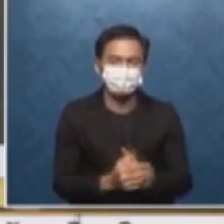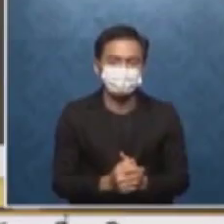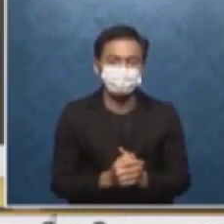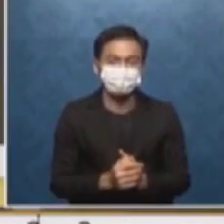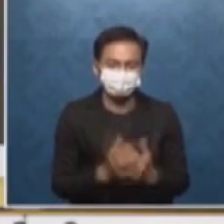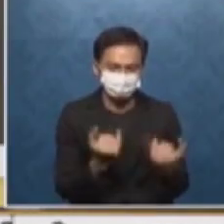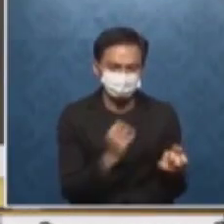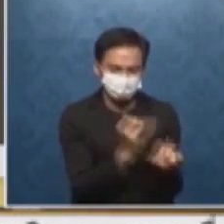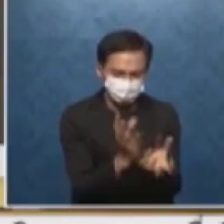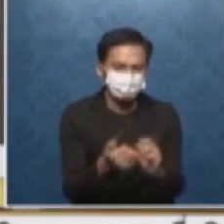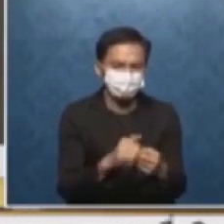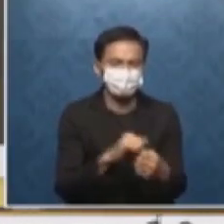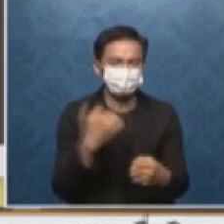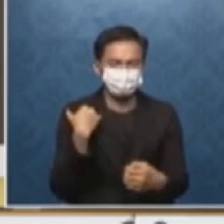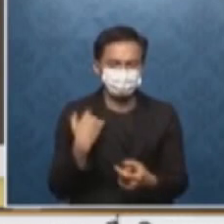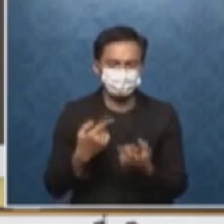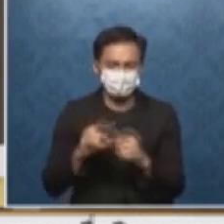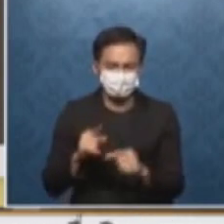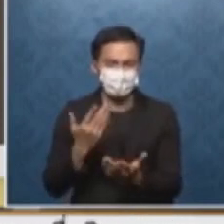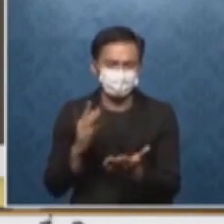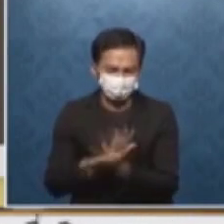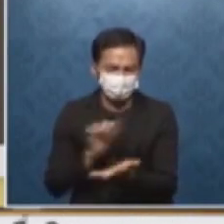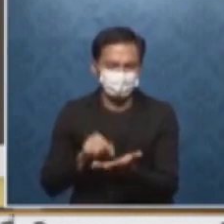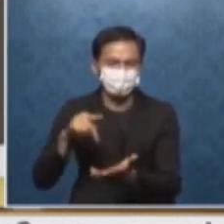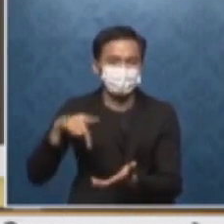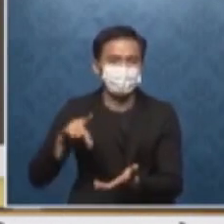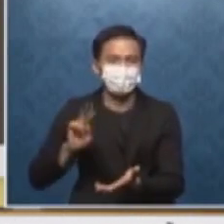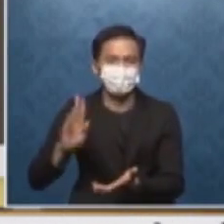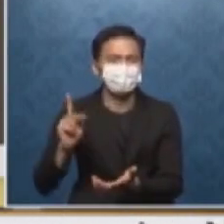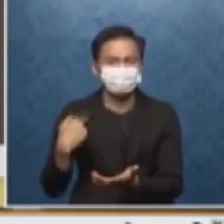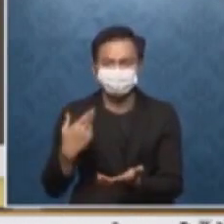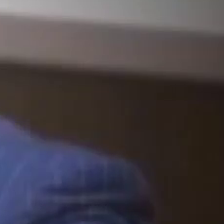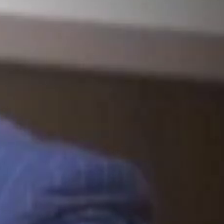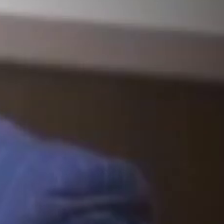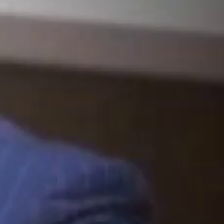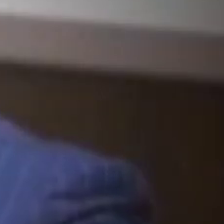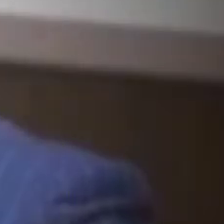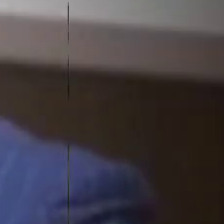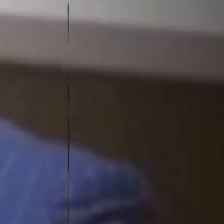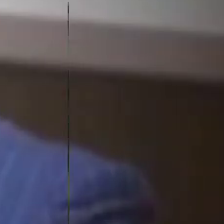แต่พรกฉบับนี้กระดาษนะแผ่นนี้ไม่มีอะไรเหลืออยู่เลยก็จะกระดาน